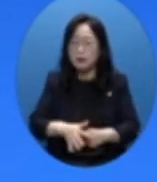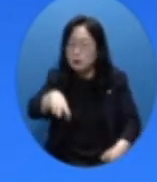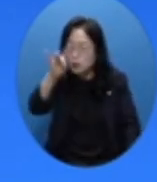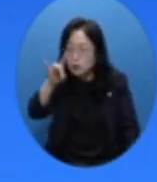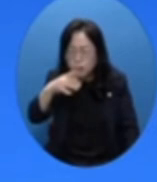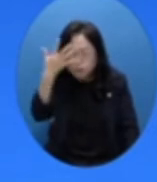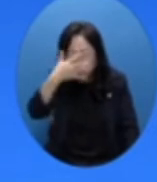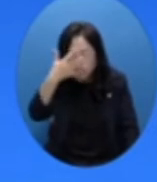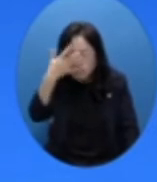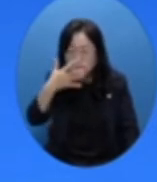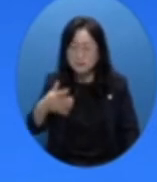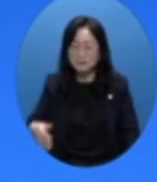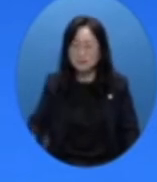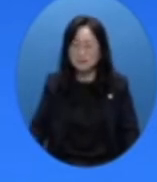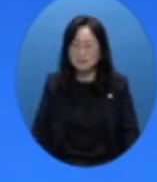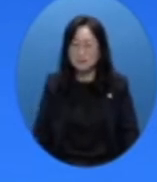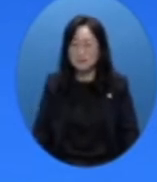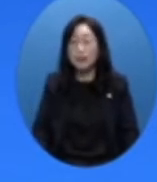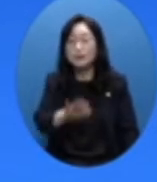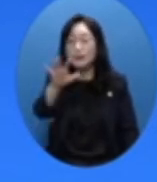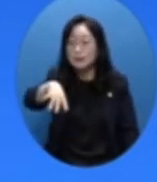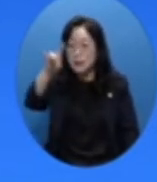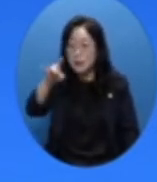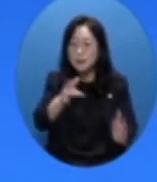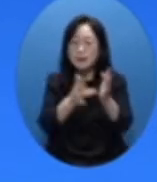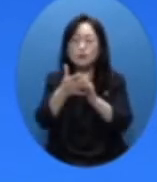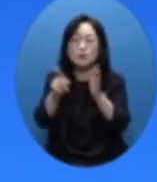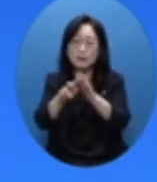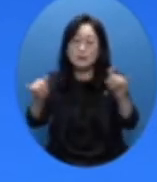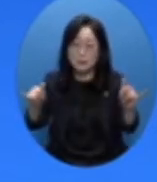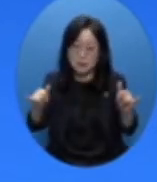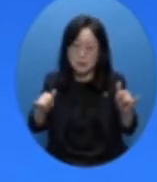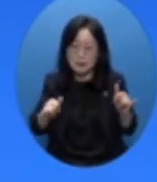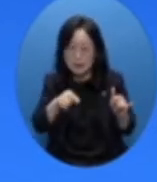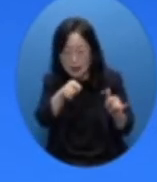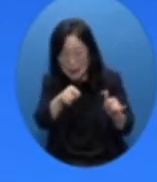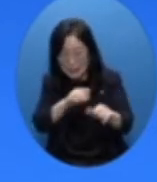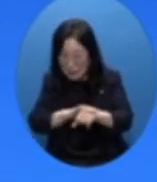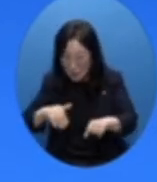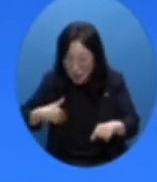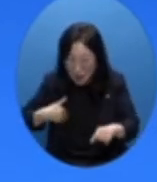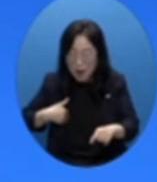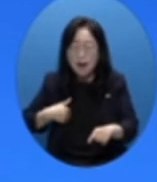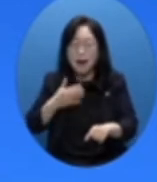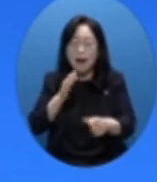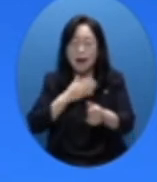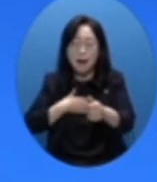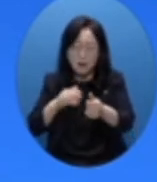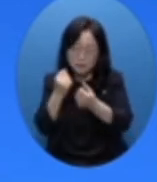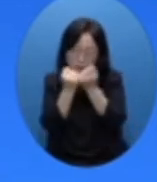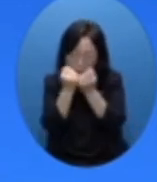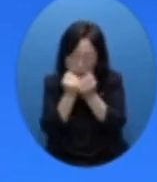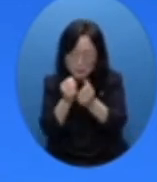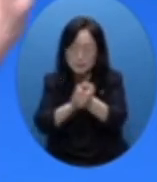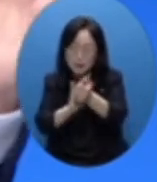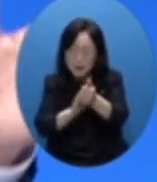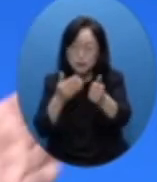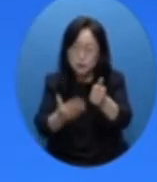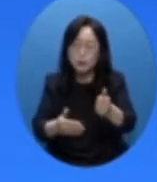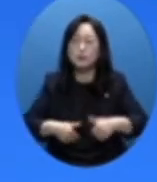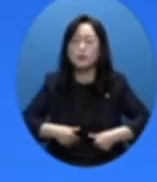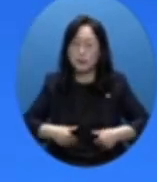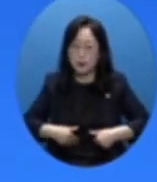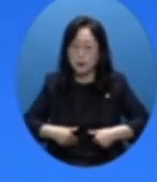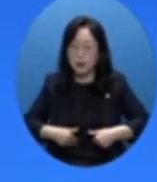것입니다 그래서 우리가 처음 예수 믿는 사람들을 제사로 작품 꼬 말씀으로 잘 양육해야 되는 것입니다 저희 교회의 많은